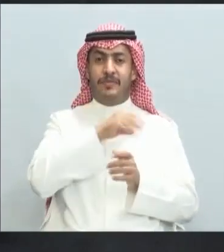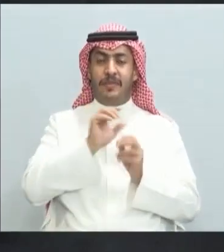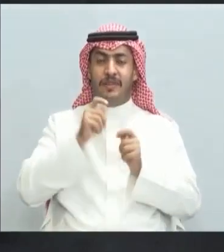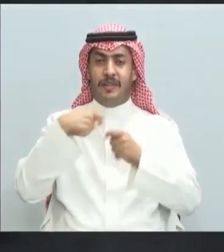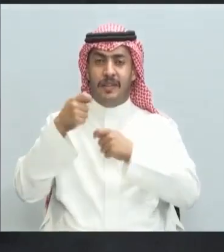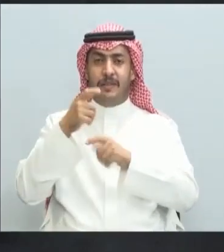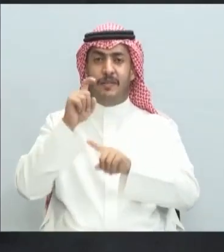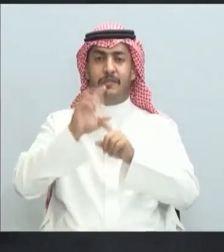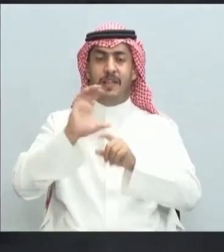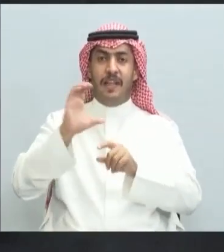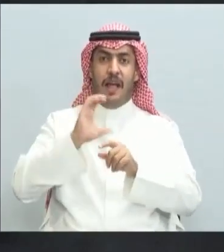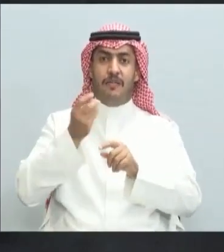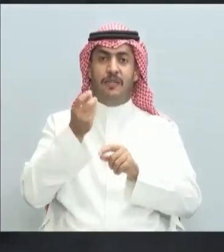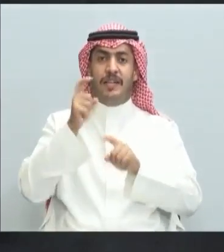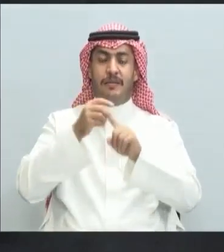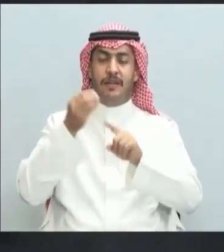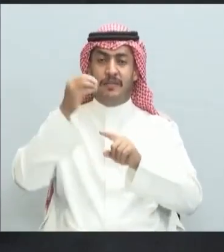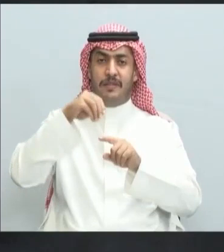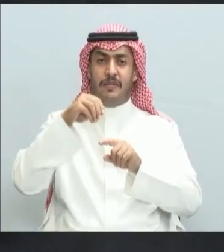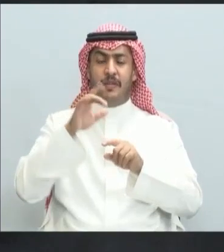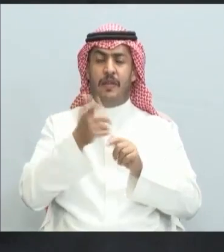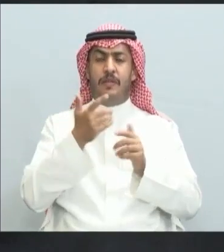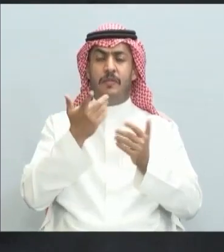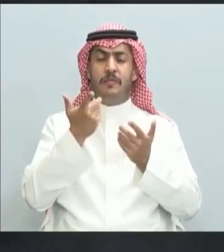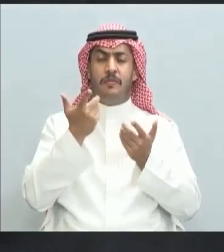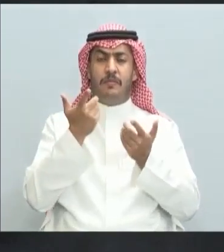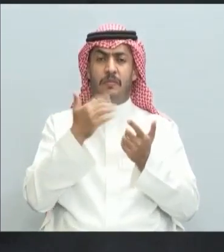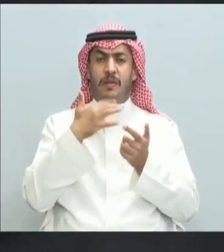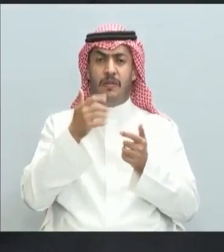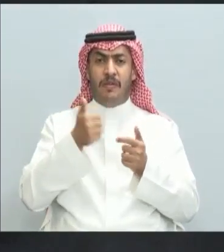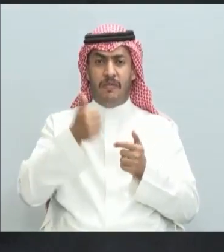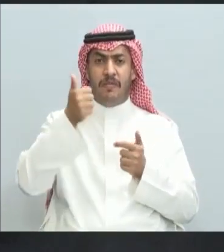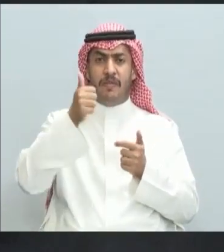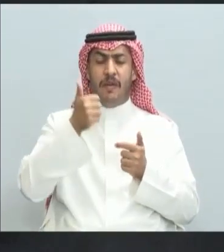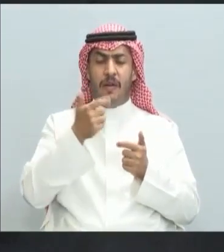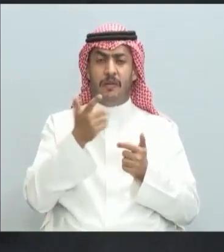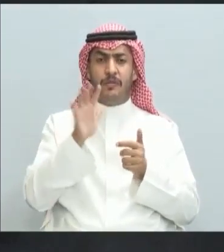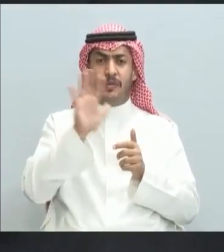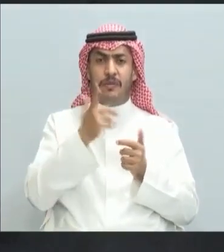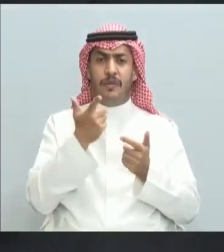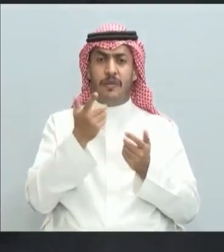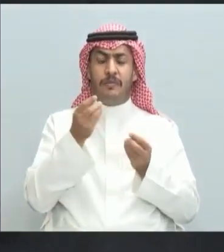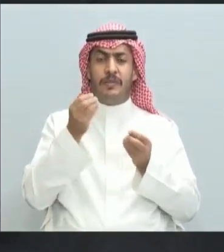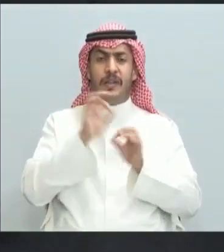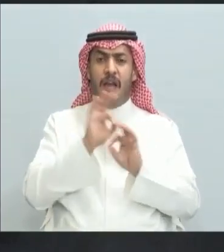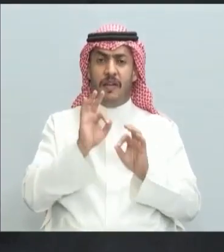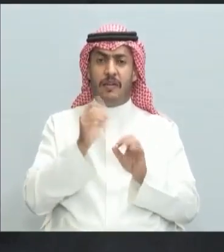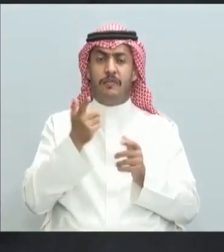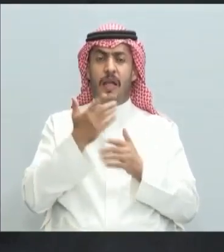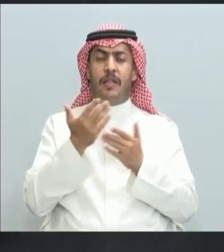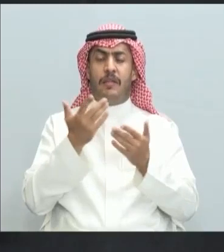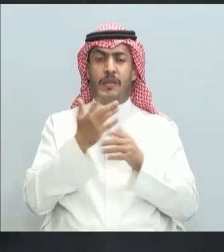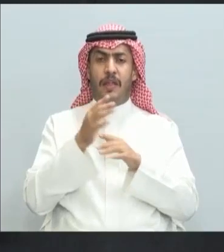خلال الدين هذه الاموال قد تكون شحيحه قد تكون ليست بالشكل الكافي تكفي طلب